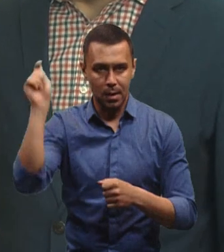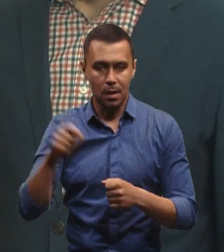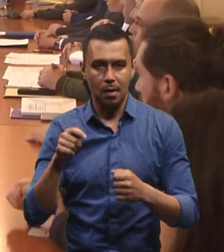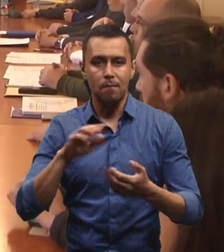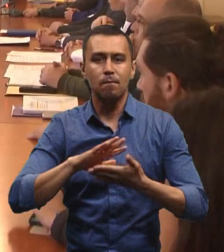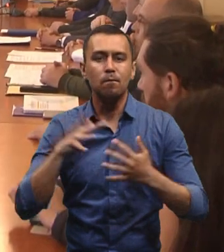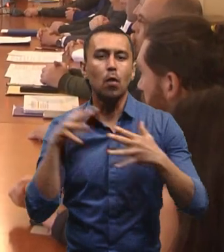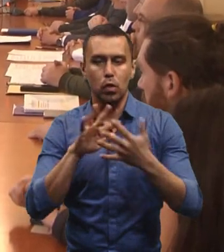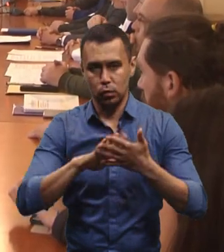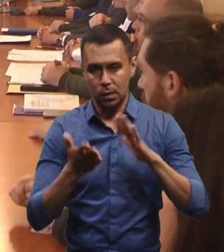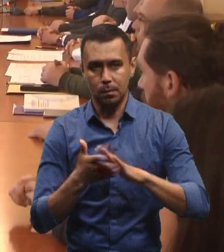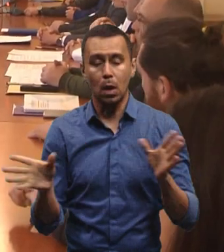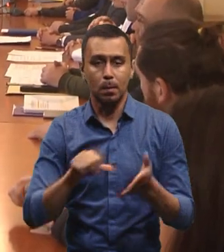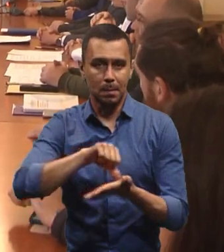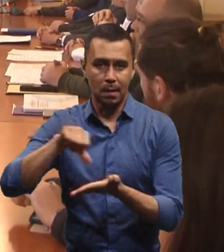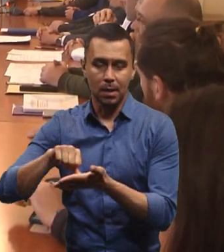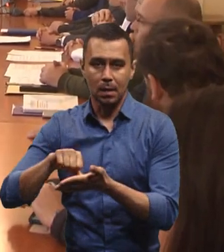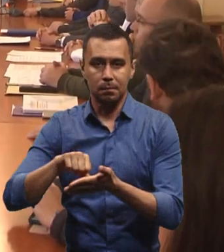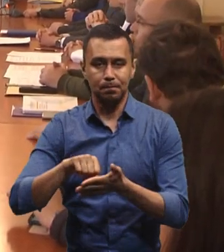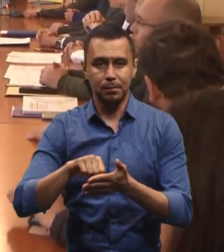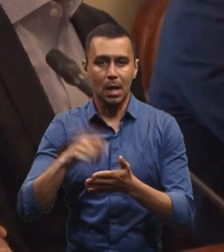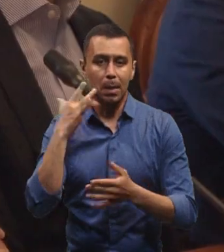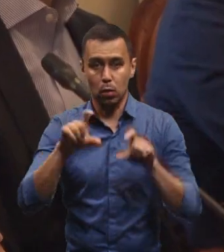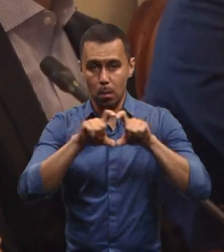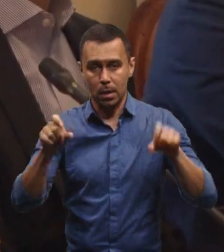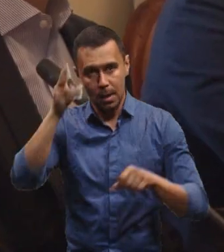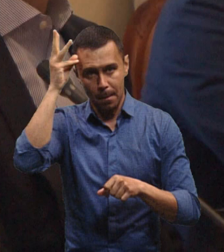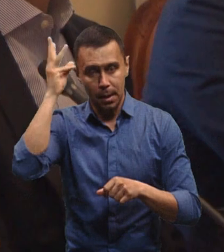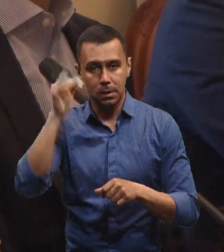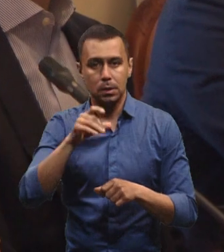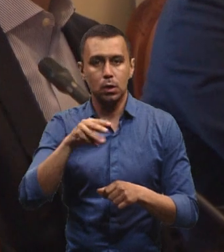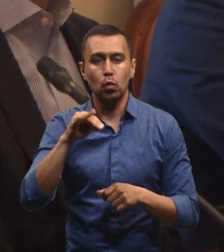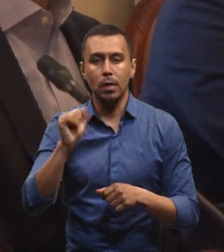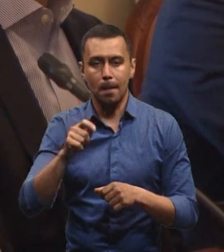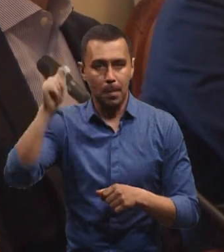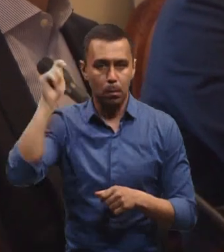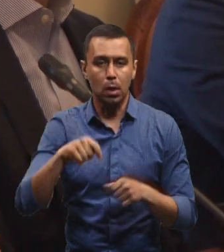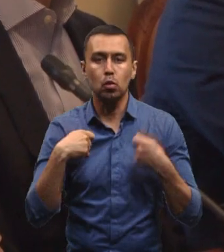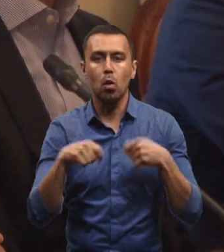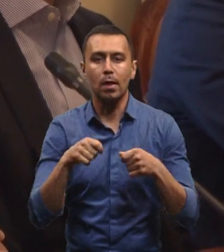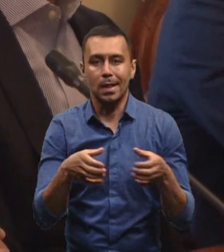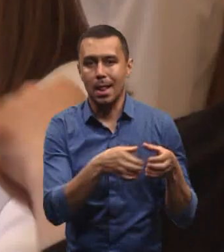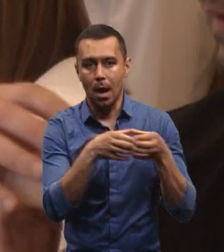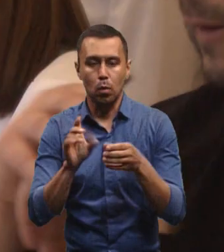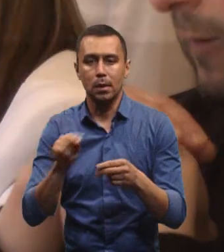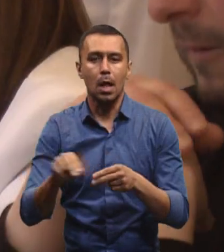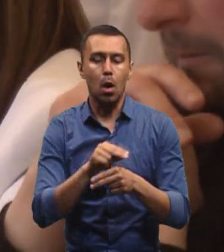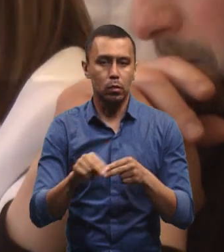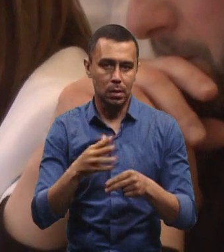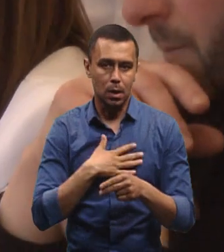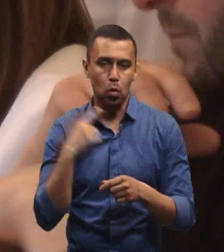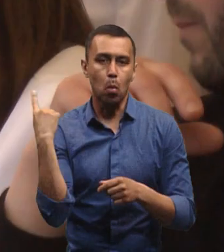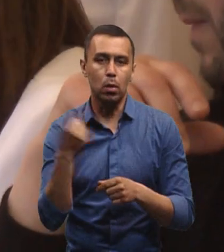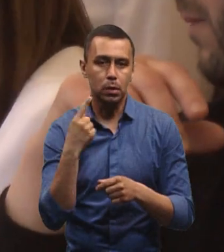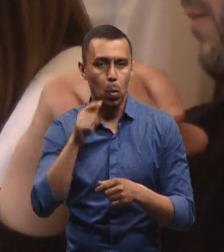воєнного стану. Разом із представниками August Mission на Хмельниччину зі штату Юта прибула торгова делегація, аби налагодити з нашою